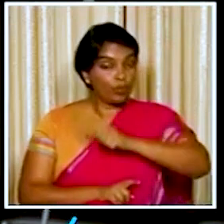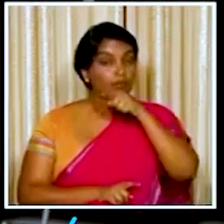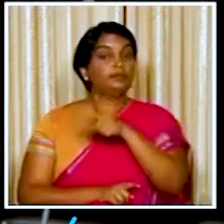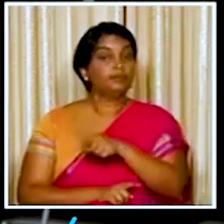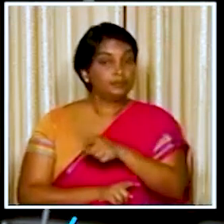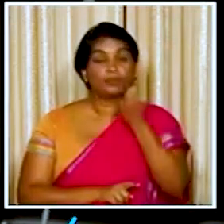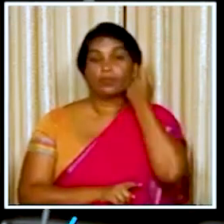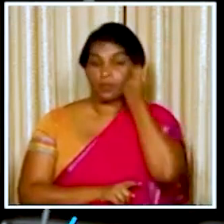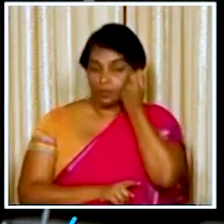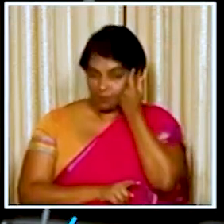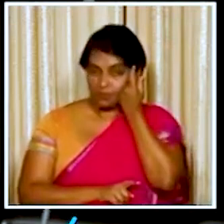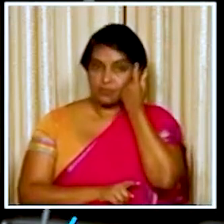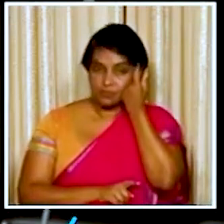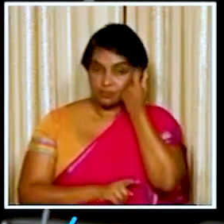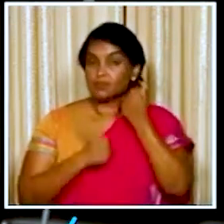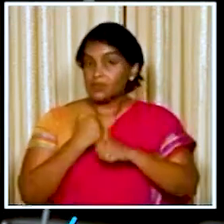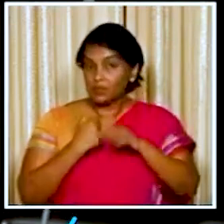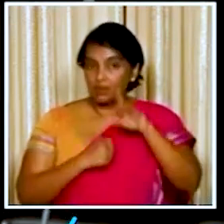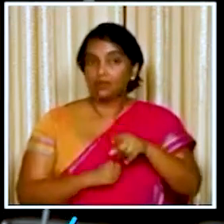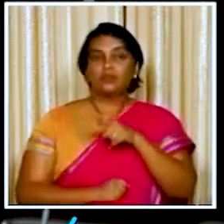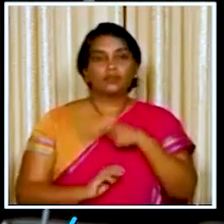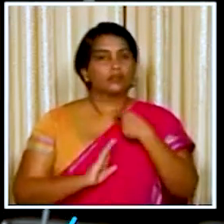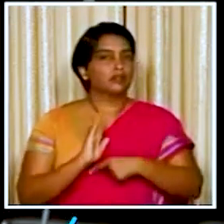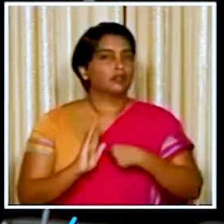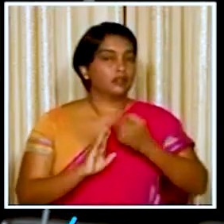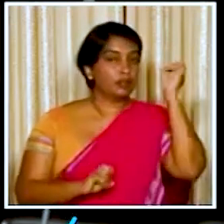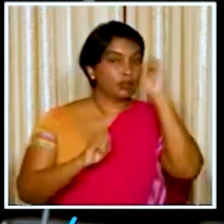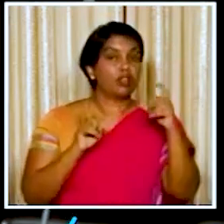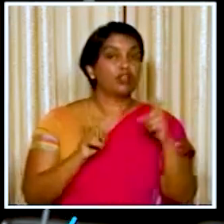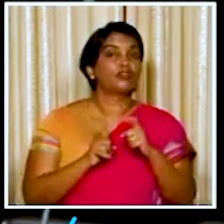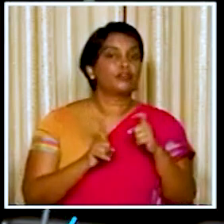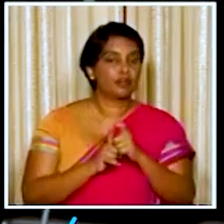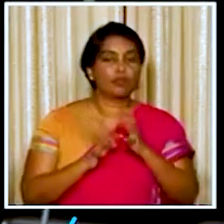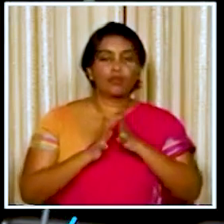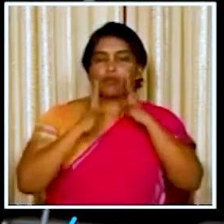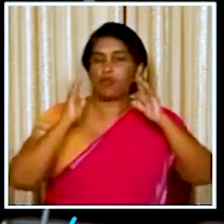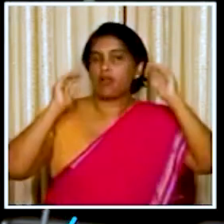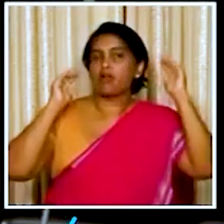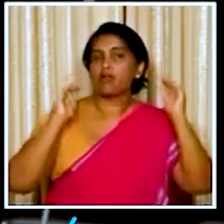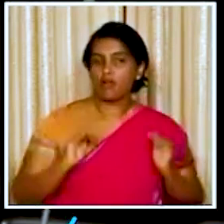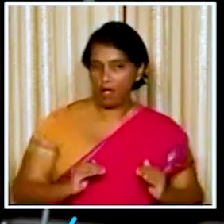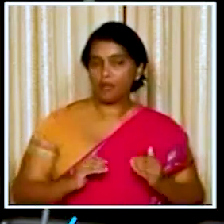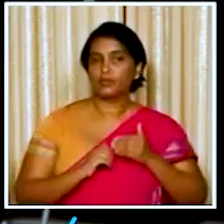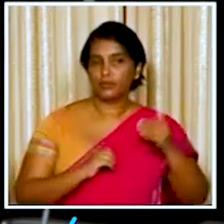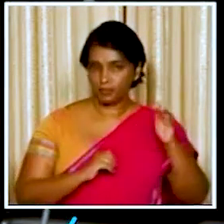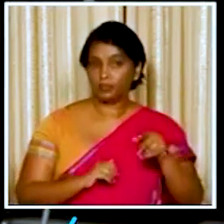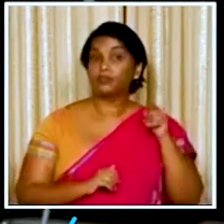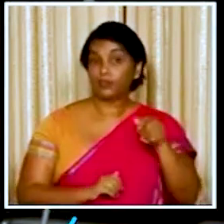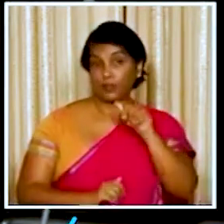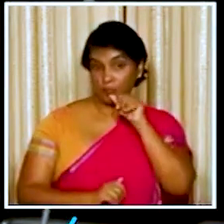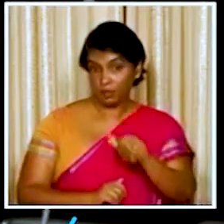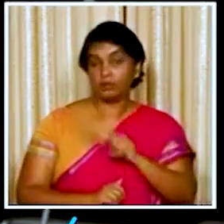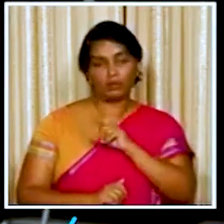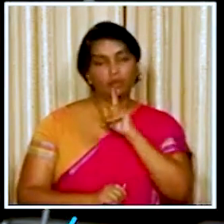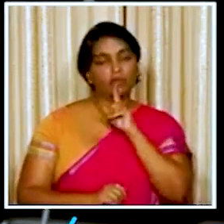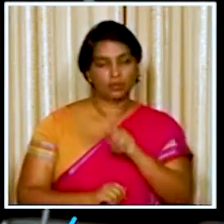කියන මතය හැදීම හරහා ලංකාවට එවන ලද ඩොලර් වල විශාල අඩුවීමක් සිද්ධ වුණා. ඒක පැහැදිලි වශයෙන් සිද්ධ